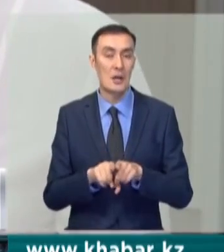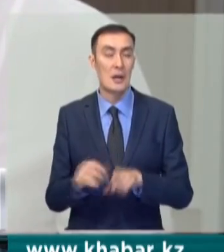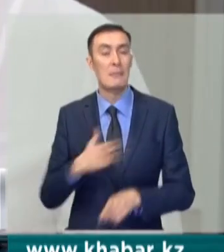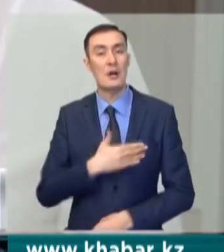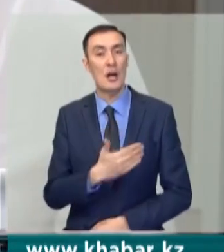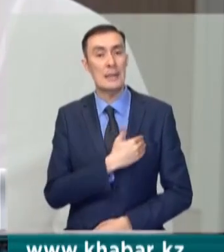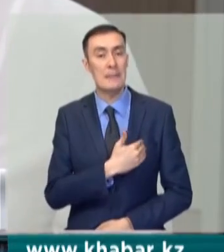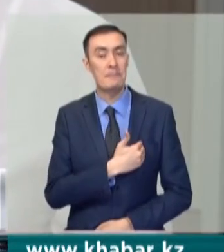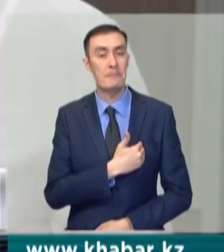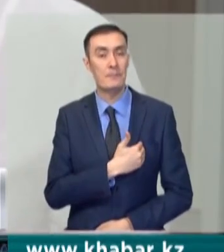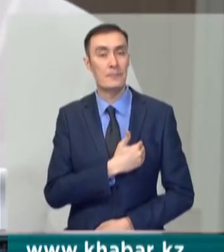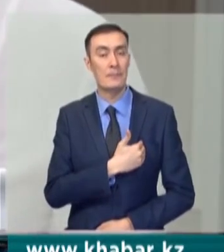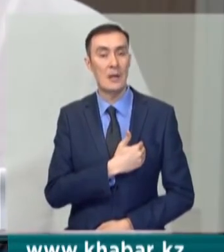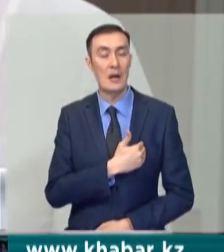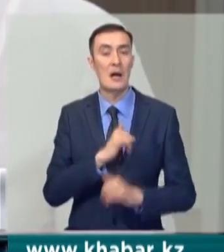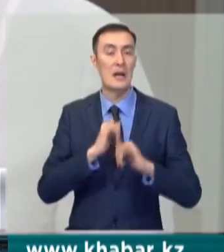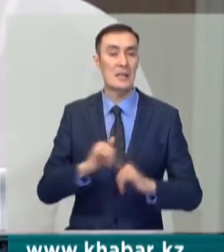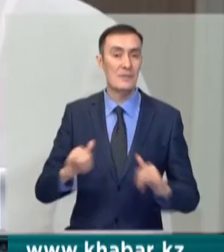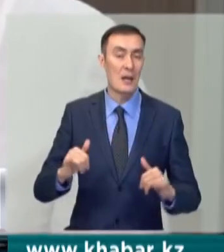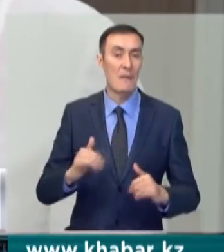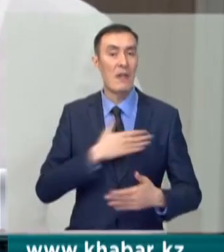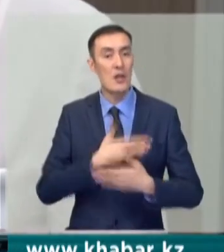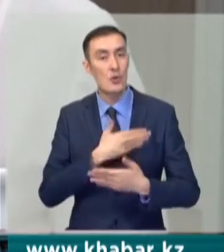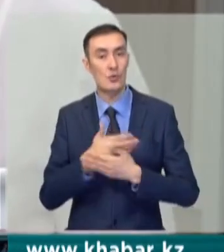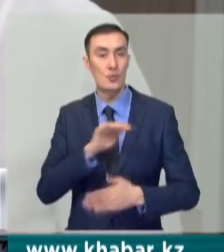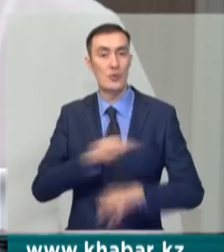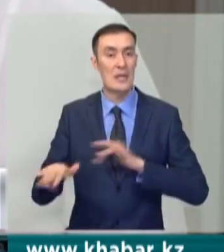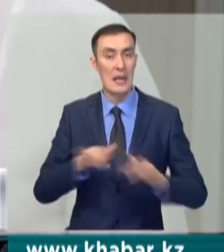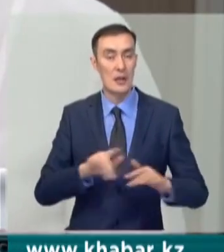хотим как бы развить волонтерскую деятельность, чтобы